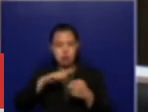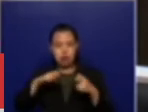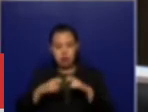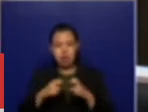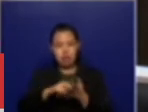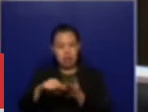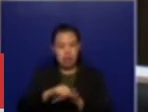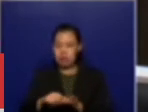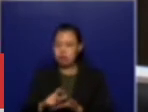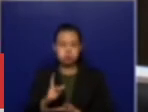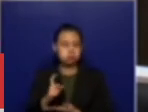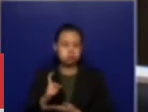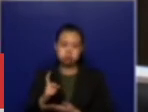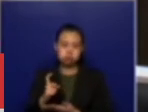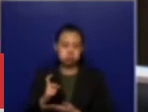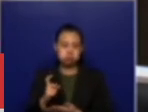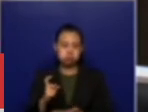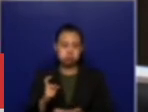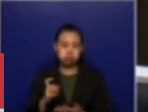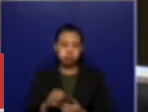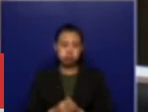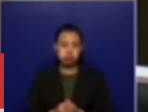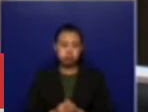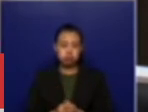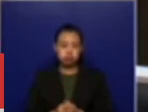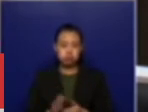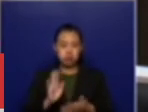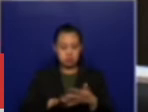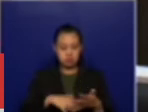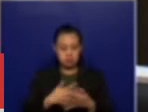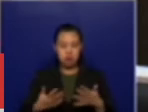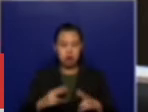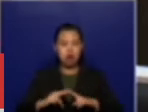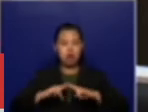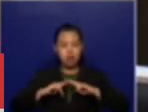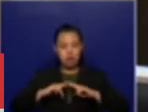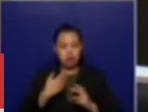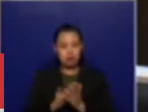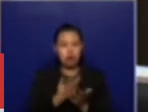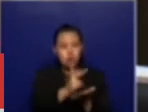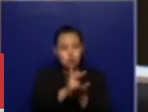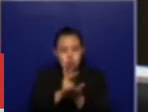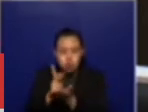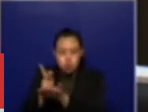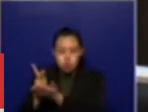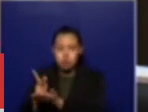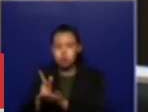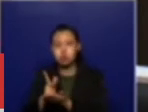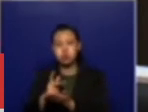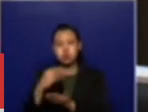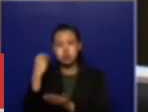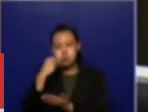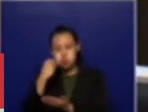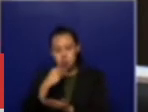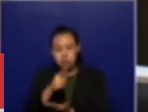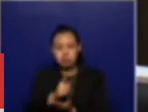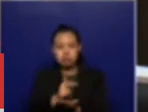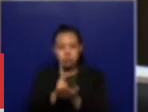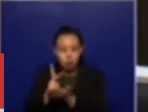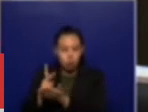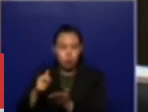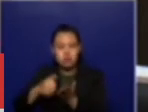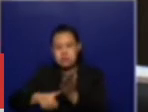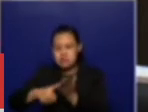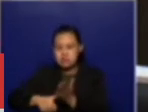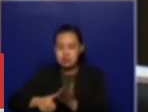ได้นะครับนอกจากการใช้ยุทธศาสตร์ส่วนตัวของท่านอันเดียวก็คือกู้นะครับกู้จนกระทั่งนี้สาธารณะของประเท